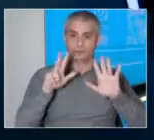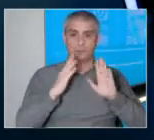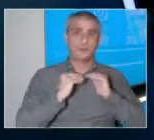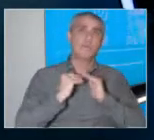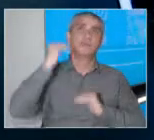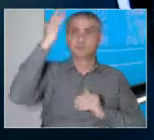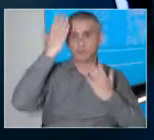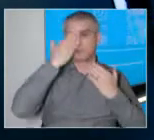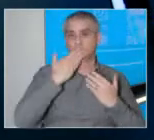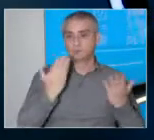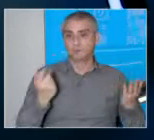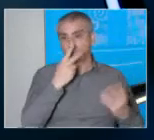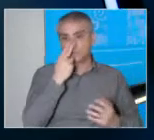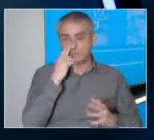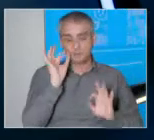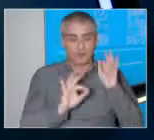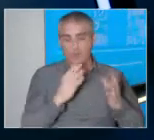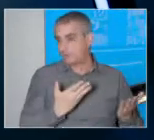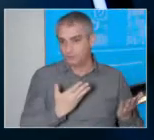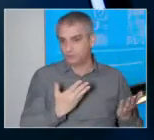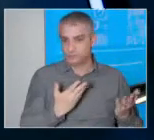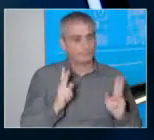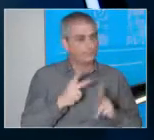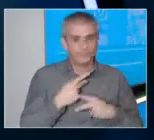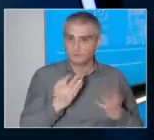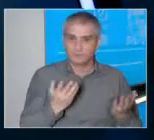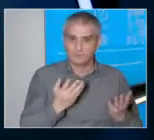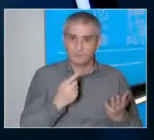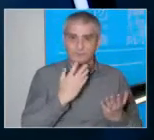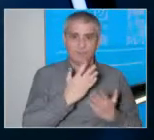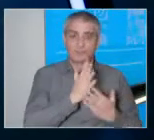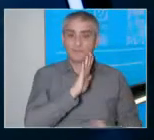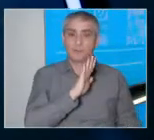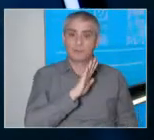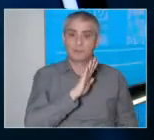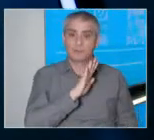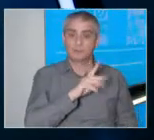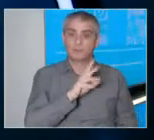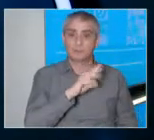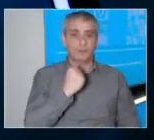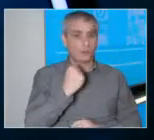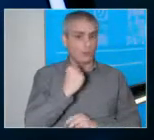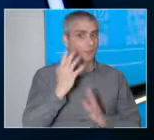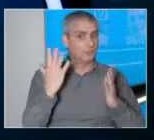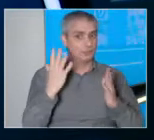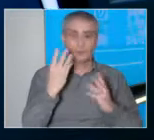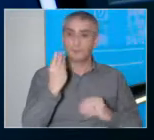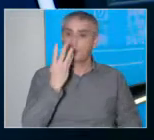וצפונה בעזרת השם. אז הם מנסים להכפיש, תראה, אי אפשר להתכחש לעובדה. 4-5 מנדטים. אי אפשר עם כוח לא מבוטח.